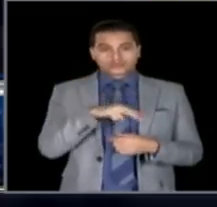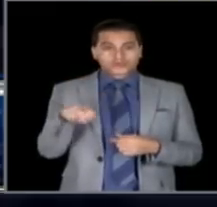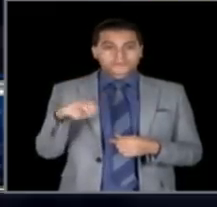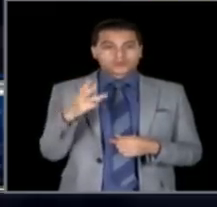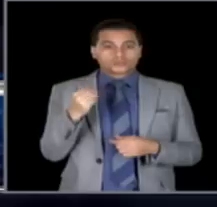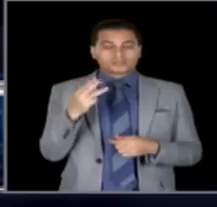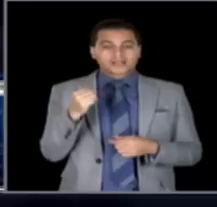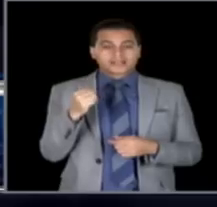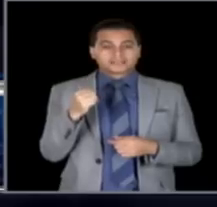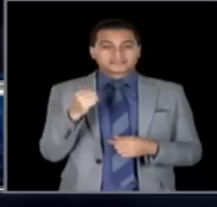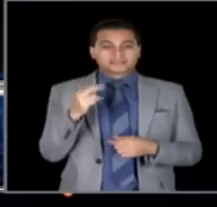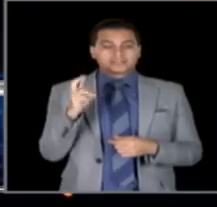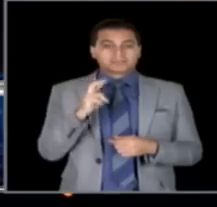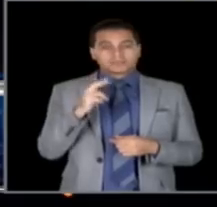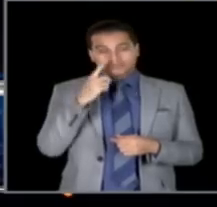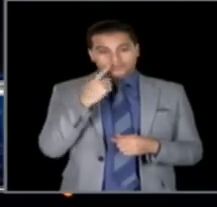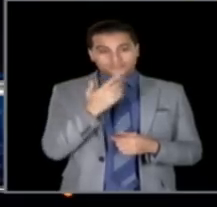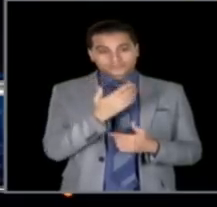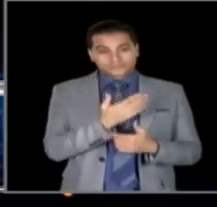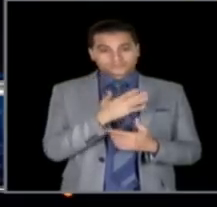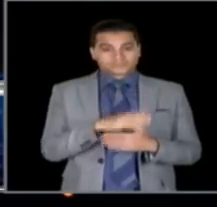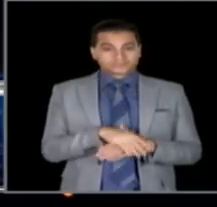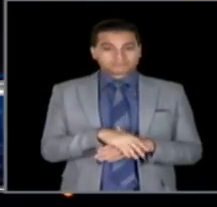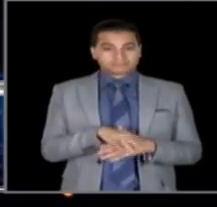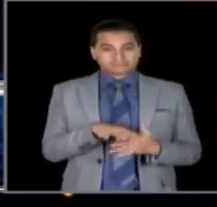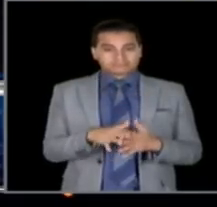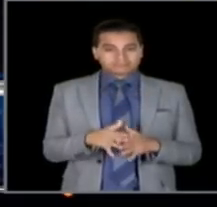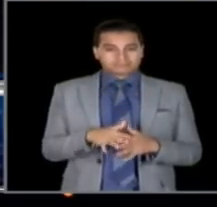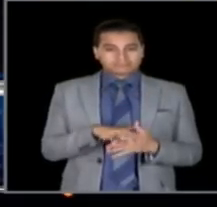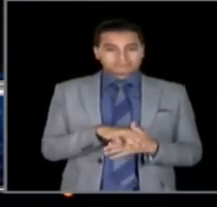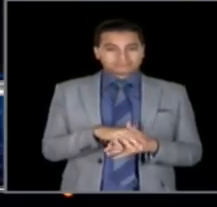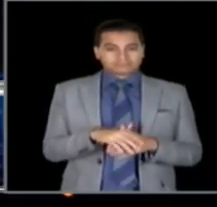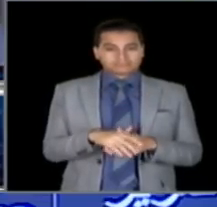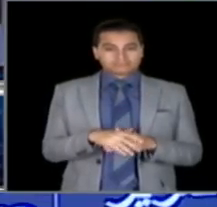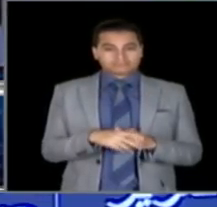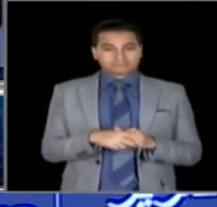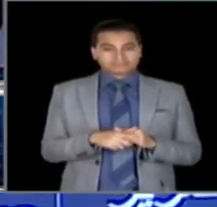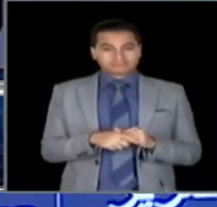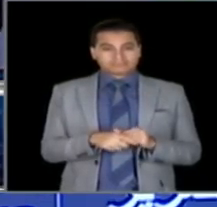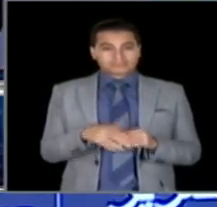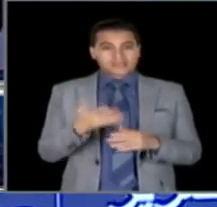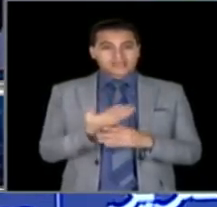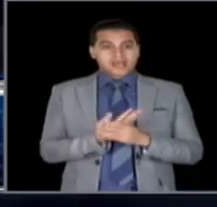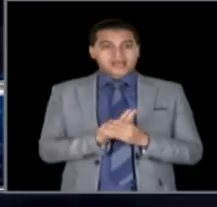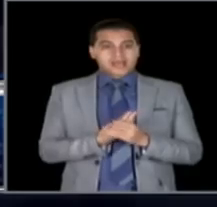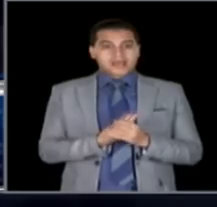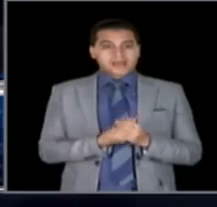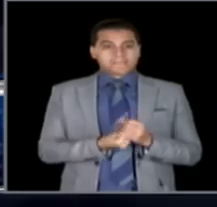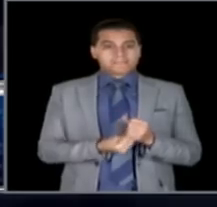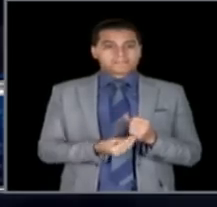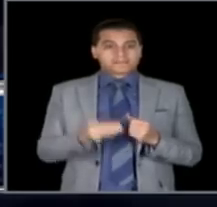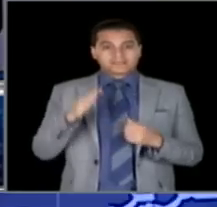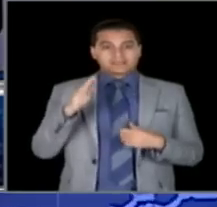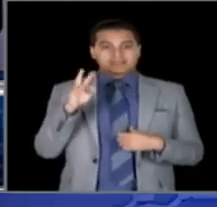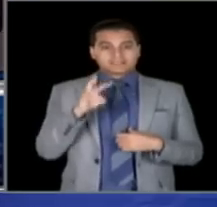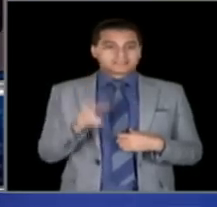830 ميلاديا. فايترز في إجابة؟ تخمينه. ابن سينا. ابن سينا طبعا إجابة